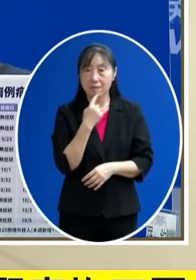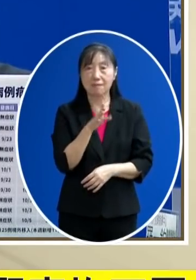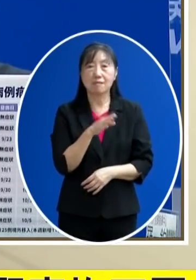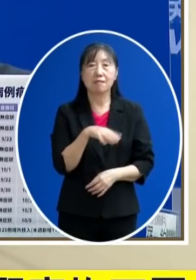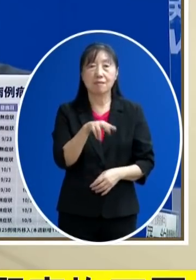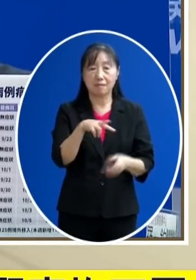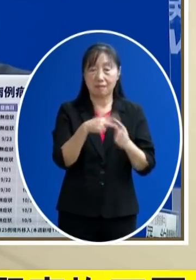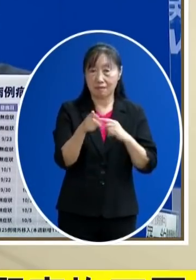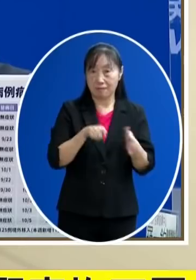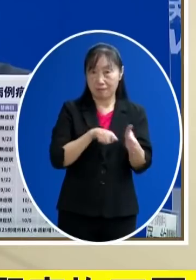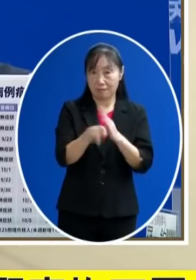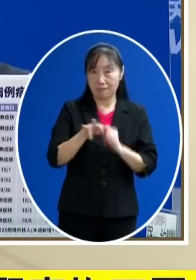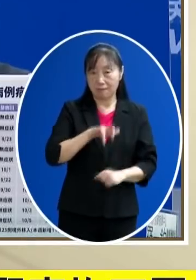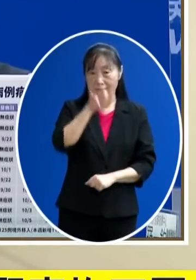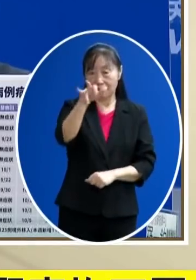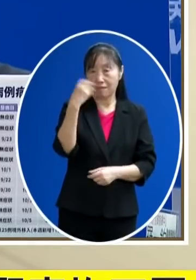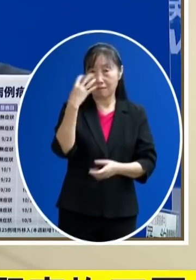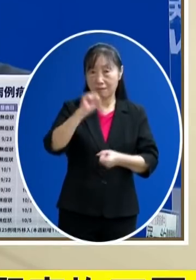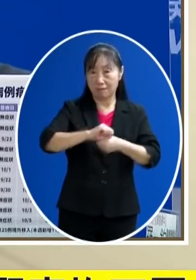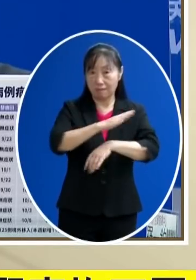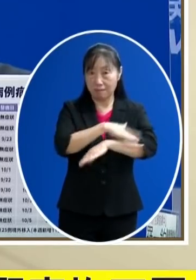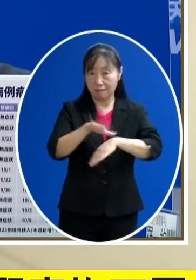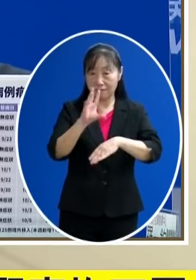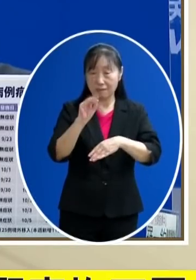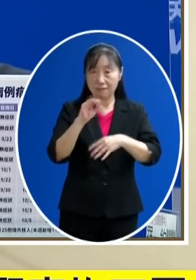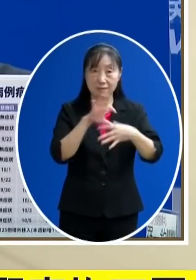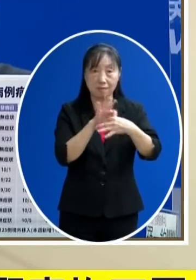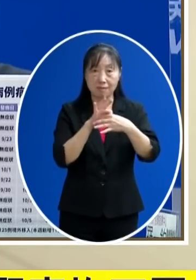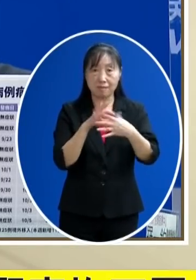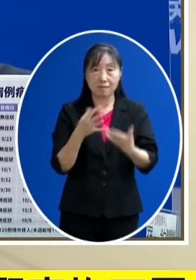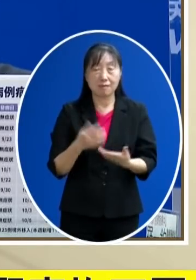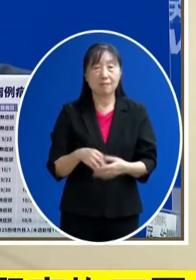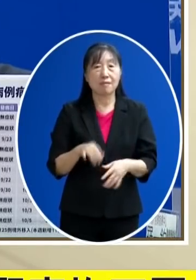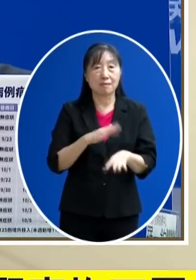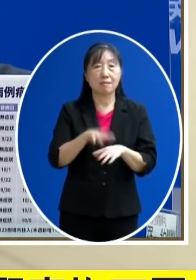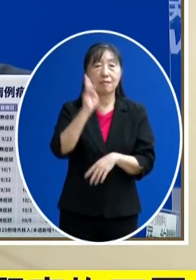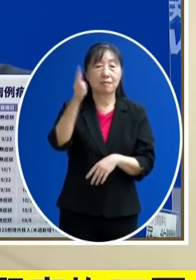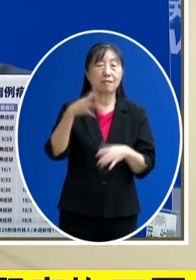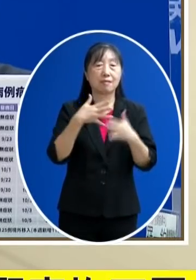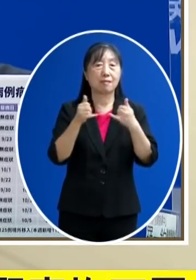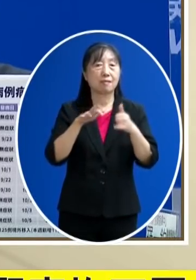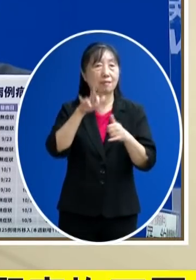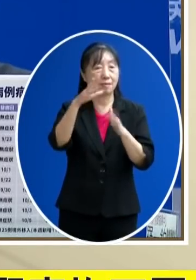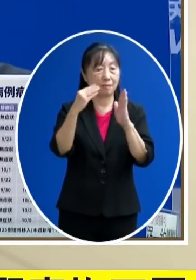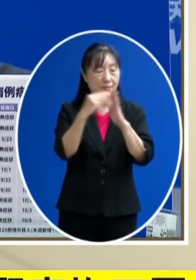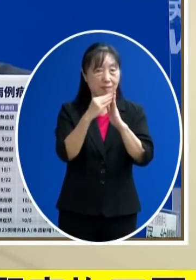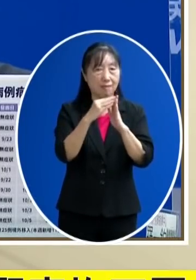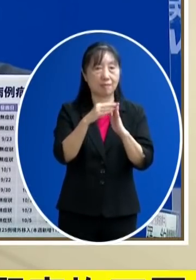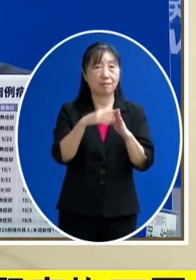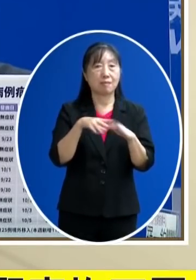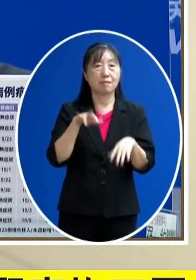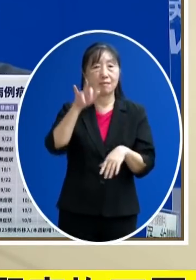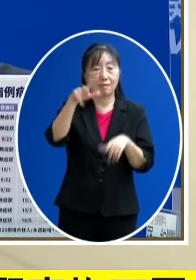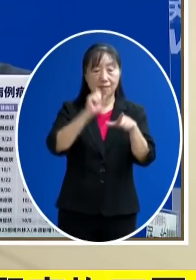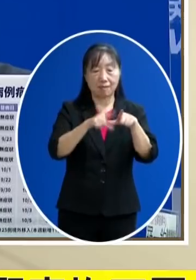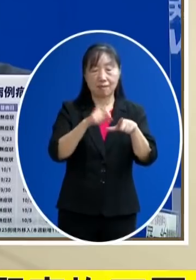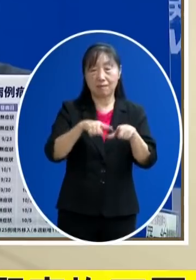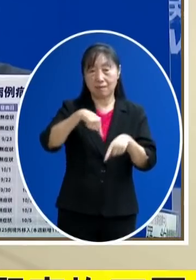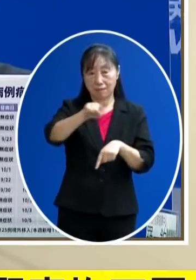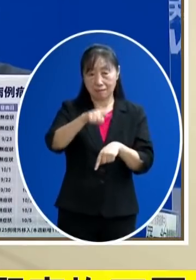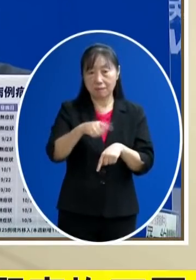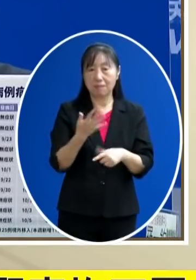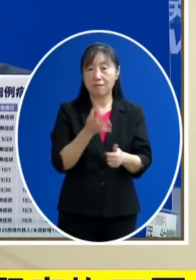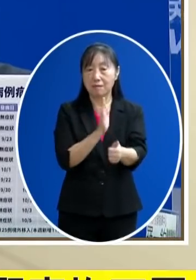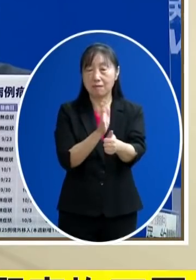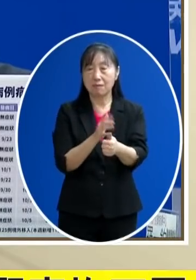会跟他直飞新加坡有关系，我们也请这个民航局以及航空公司再进一步去了解。那初步了解是